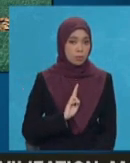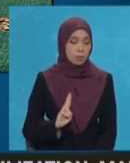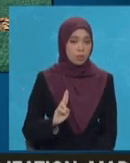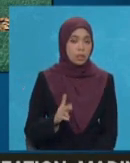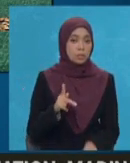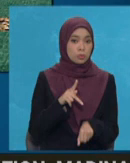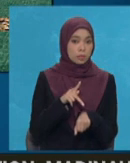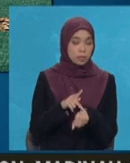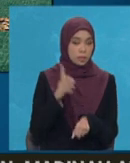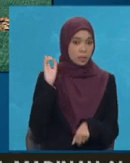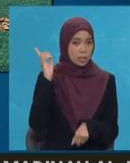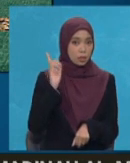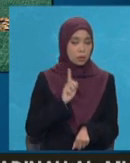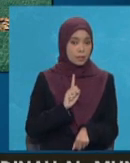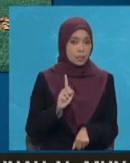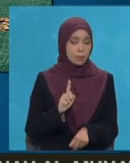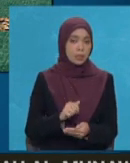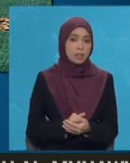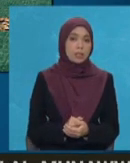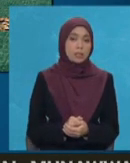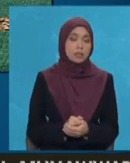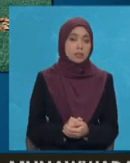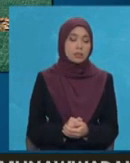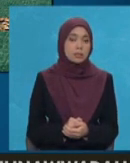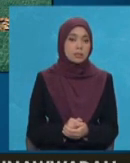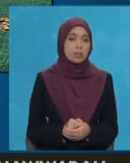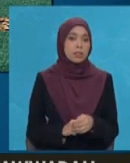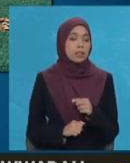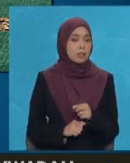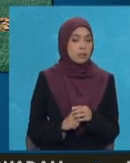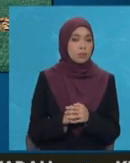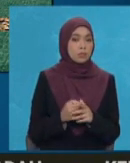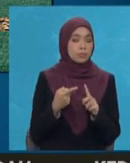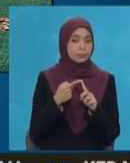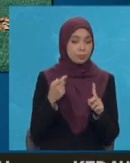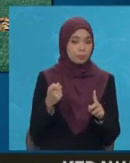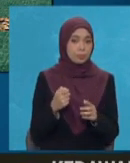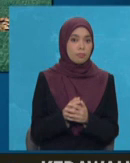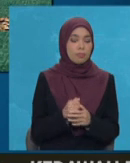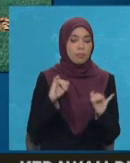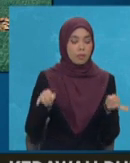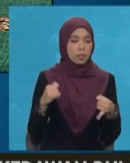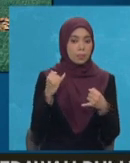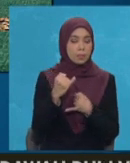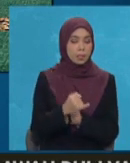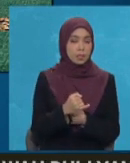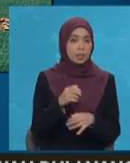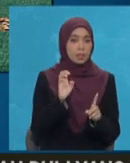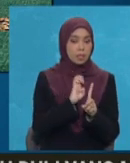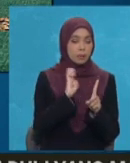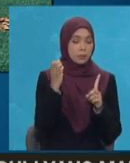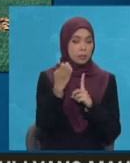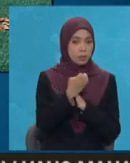dakwah islamiyah tak sekira kali ini dikendalikan oleh jembatan kesehatan alam sekitar Kementerian berkenaan acara merupakan